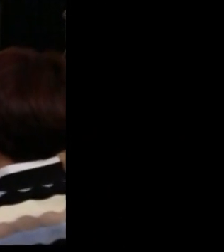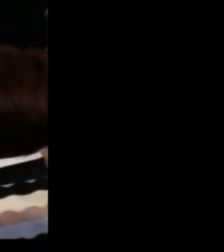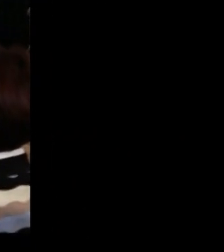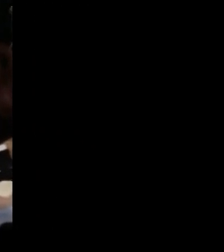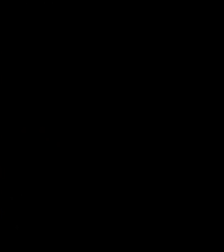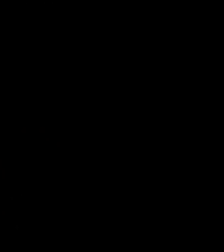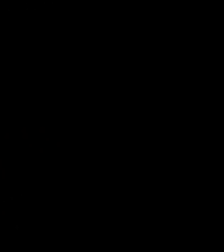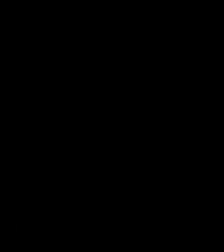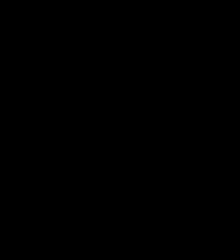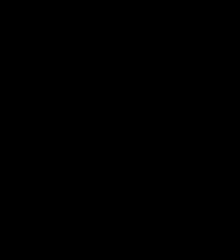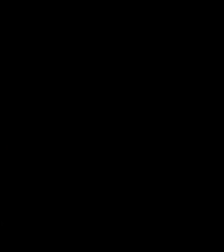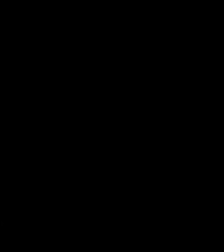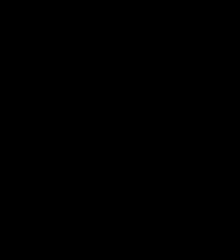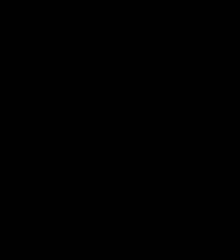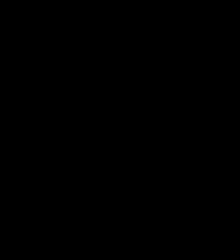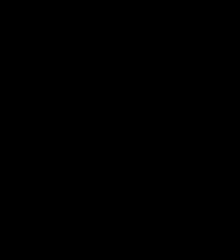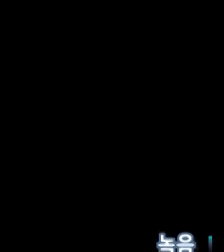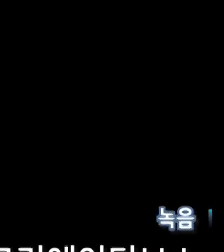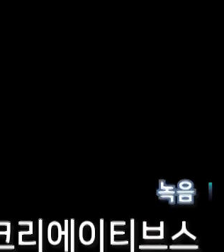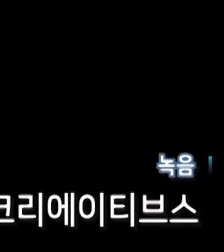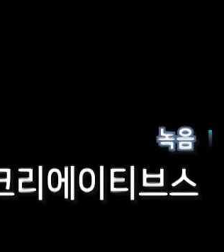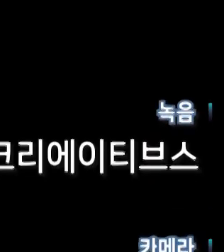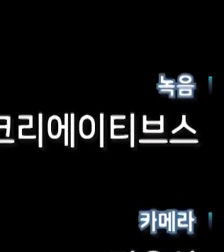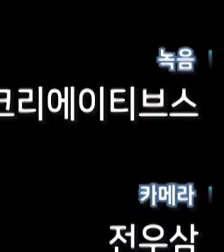wae ee